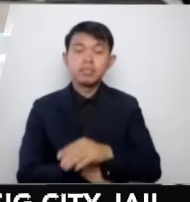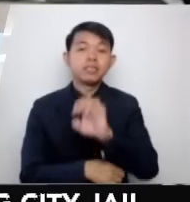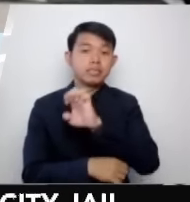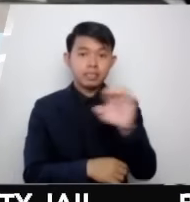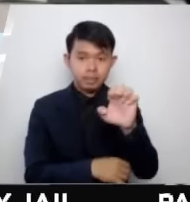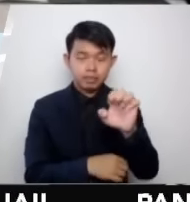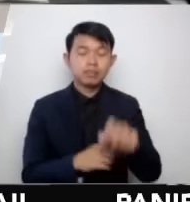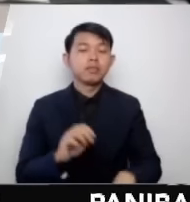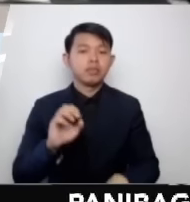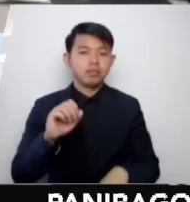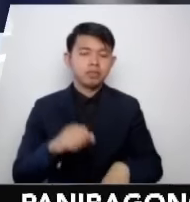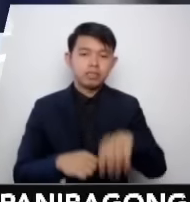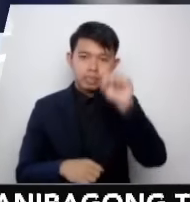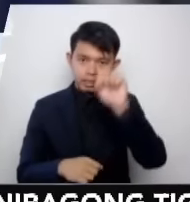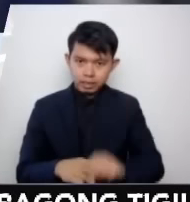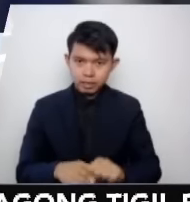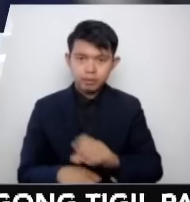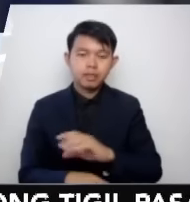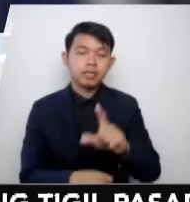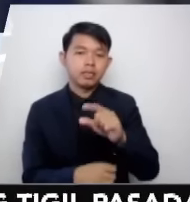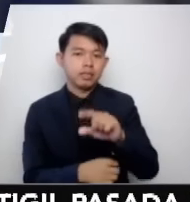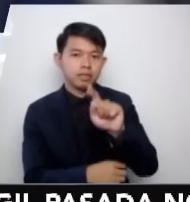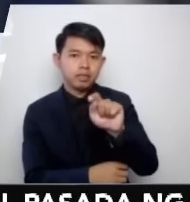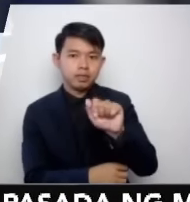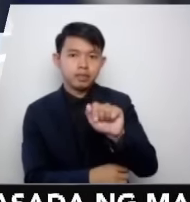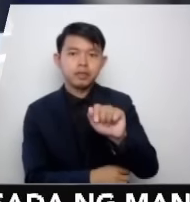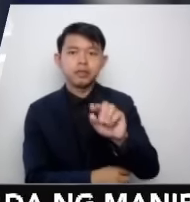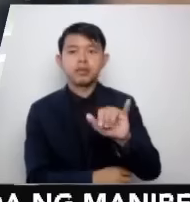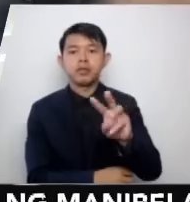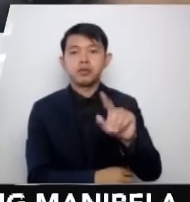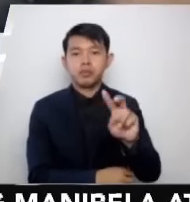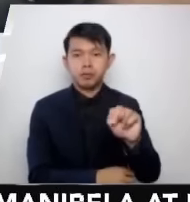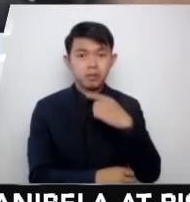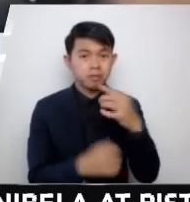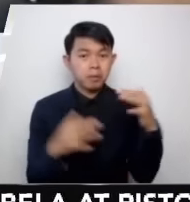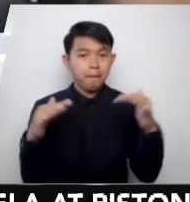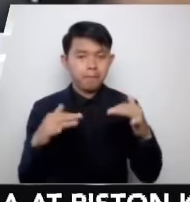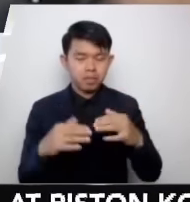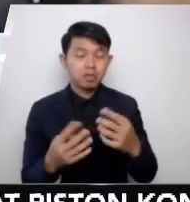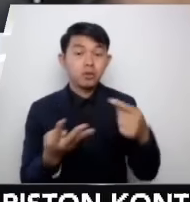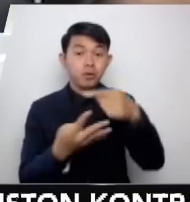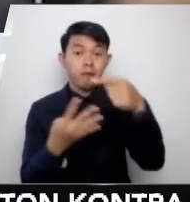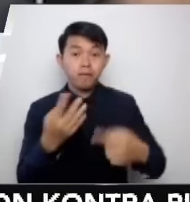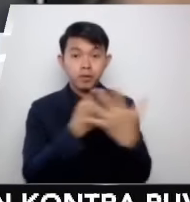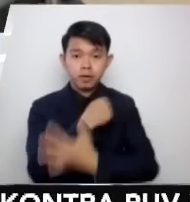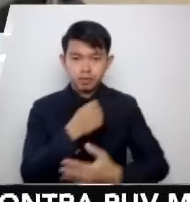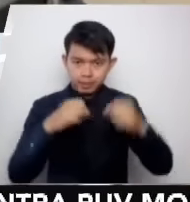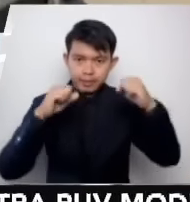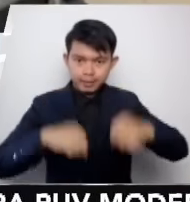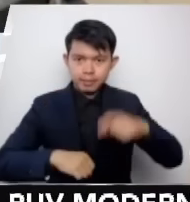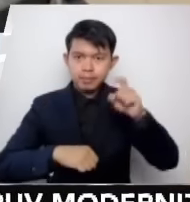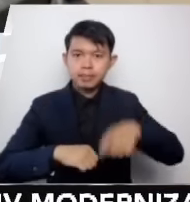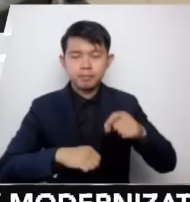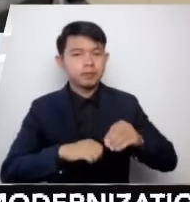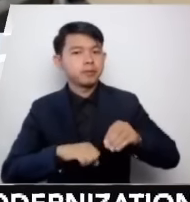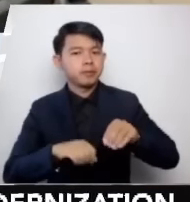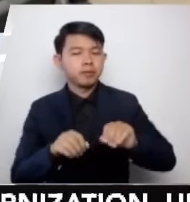at Taiwan Strait. Sa summit, napagkasunduan ng 4 na bansa na palawigin na ang kanilang maritime domain awareness